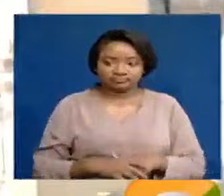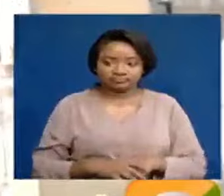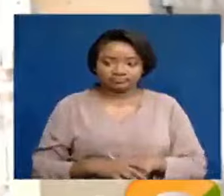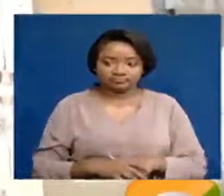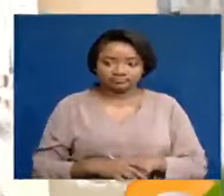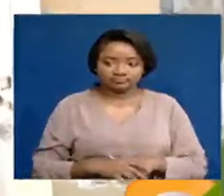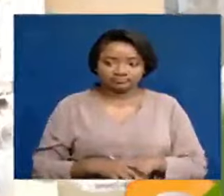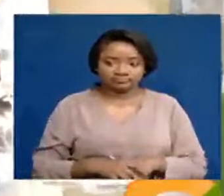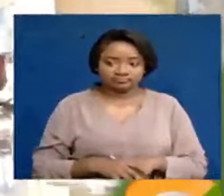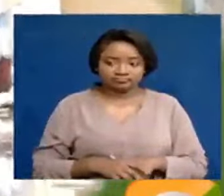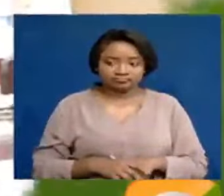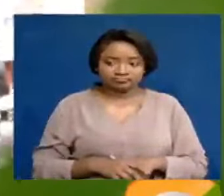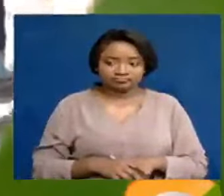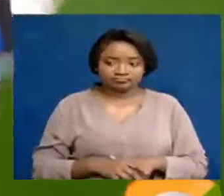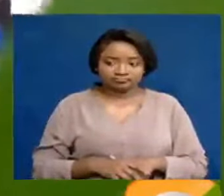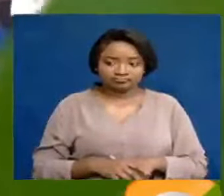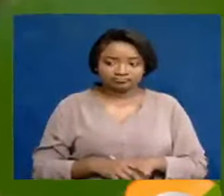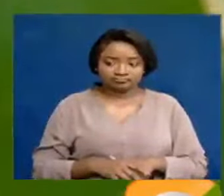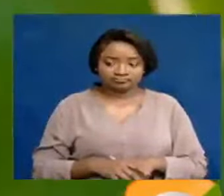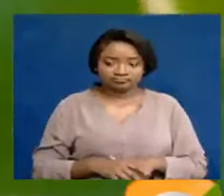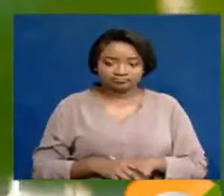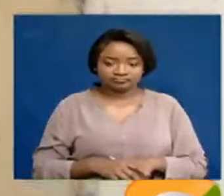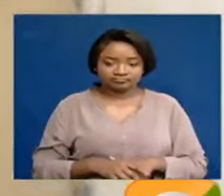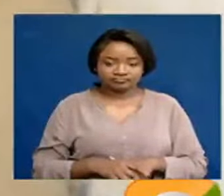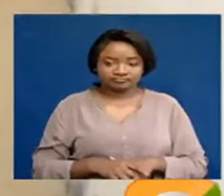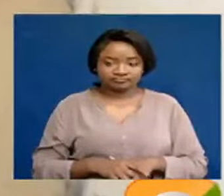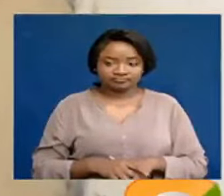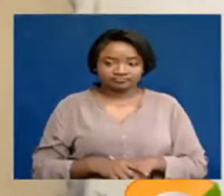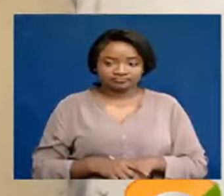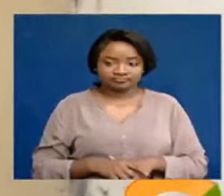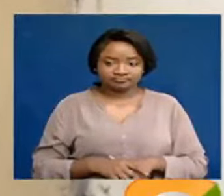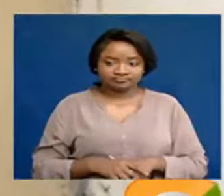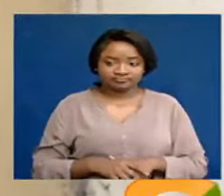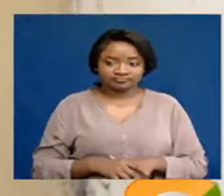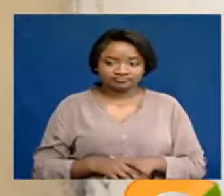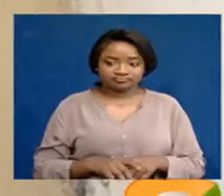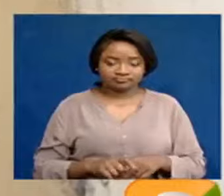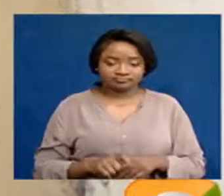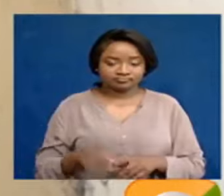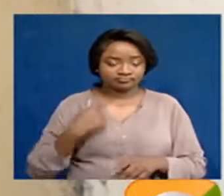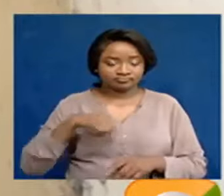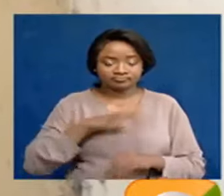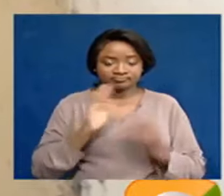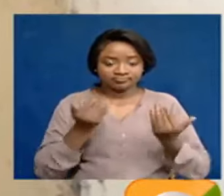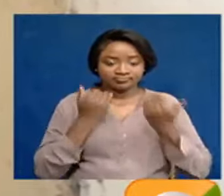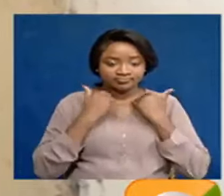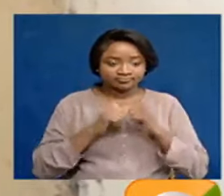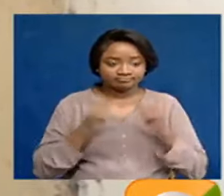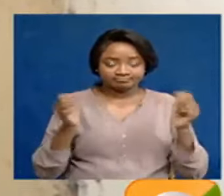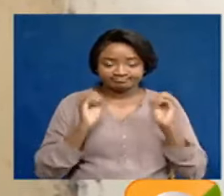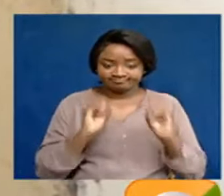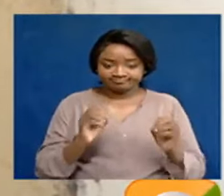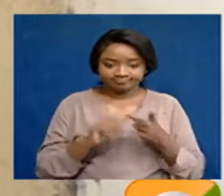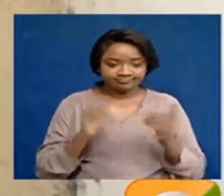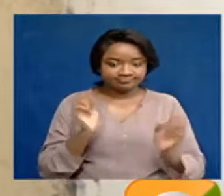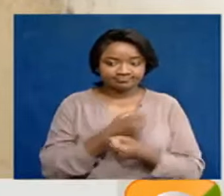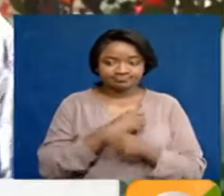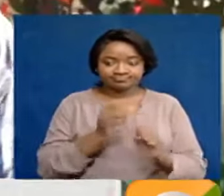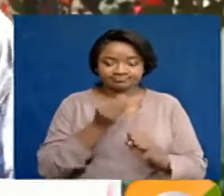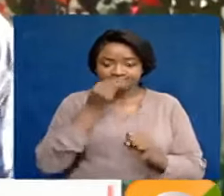ikiwemo sisi tulipoamua kuingia ndani kujionia hali. Imetusumbua sana madamu, hatulali. Huwezi kutoka nje, huwezi kula, ni